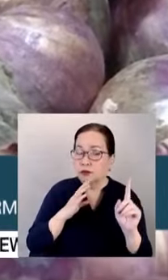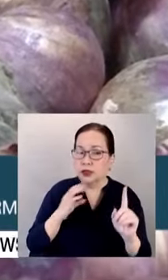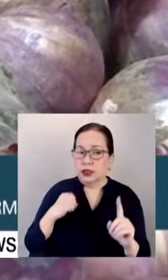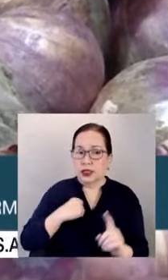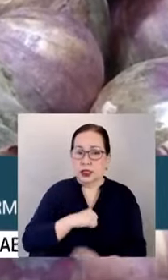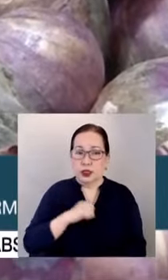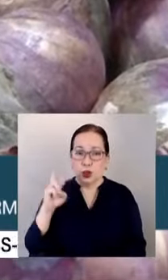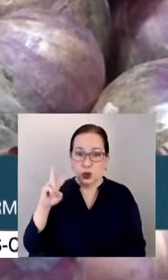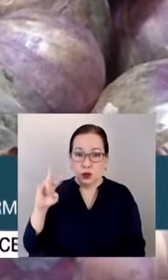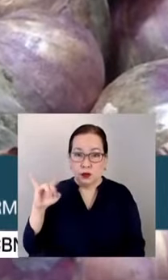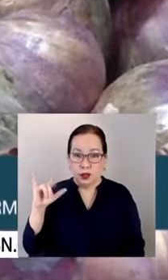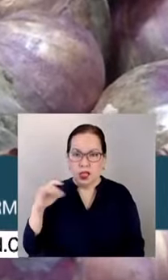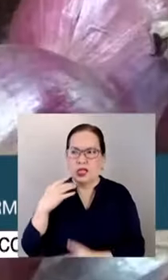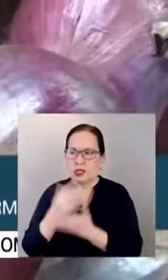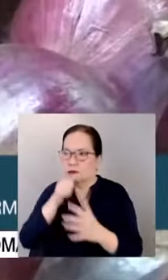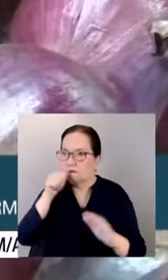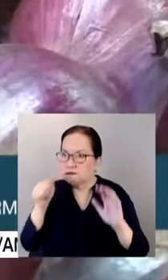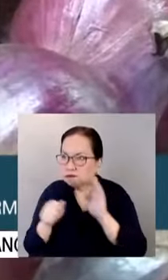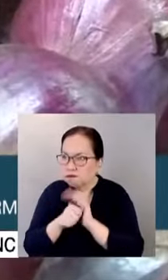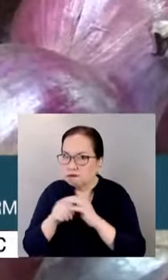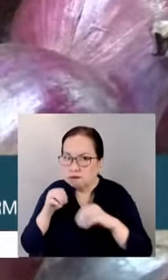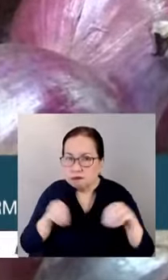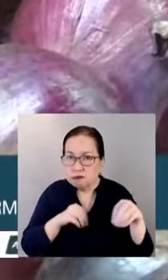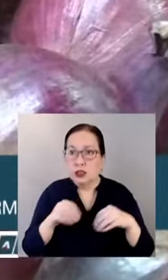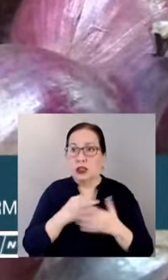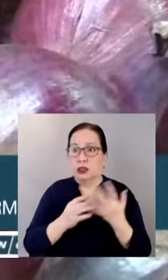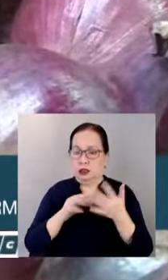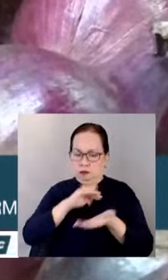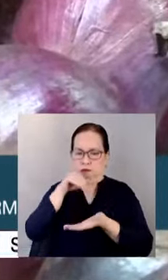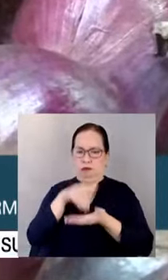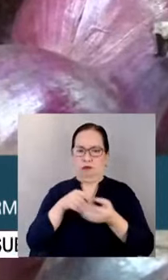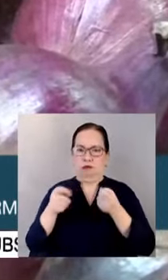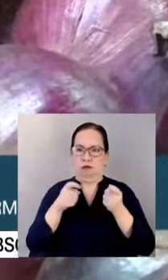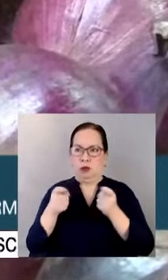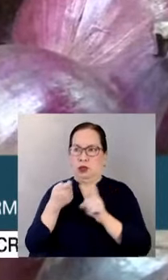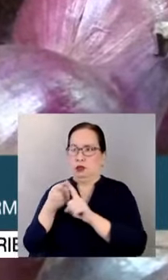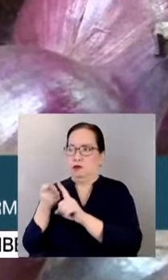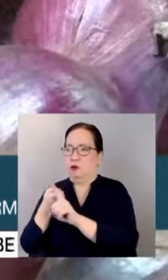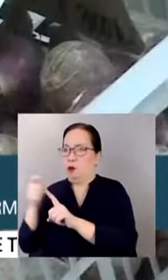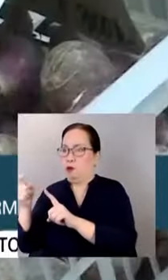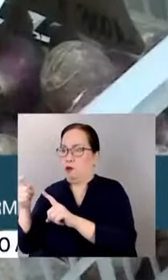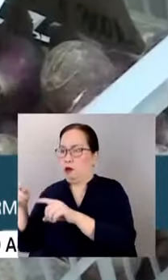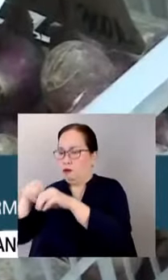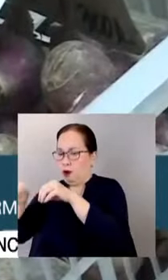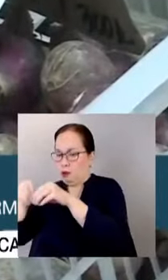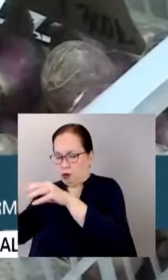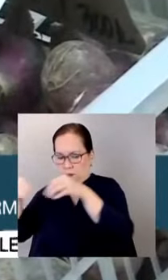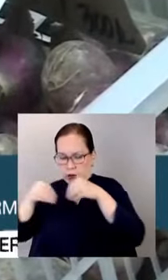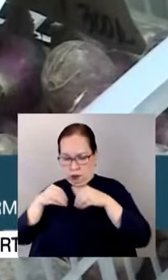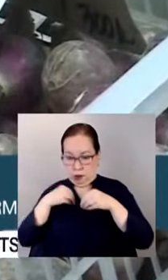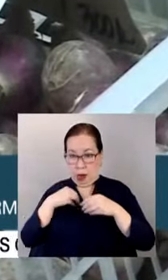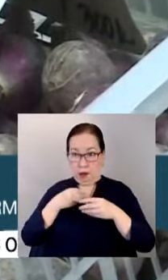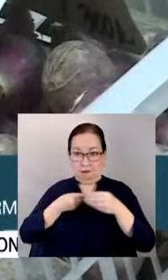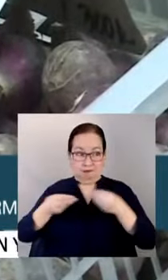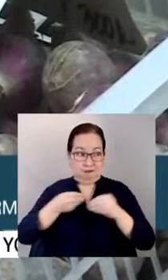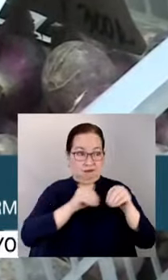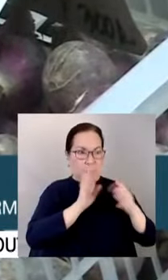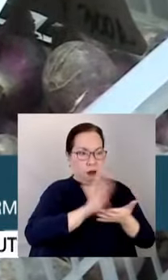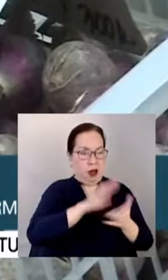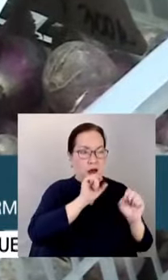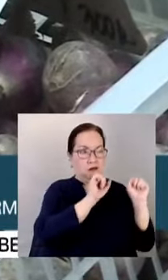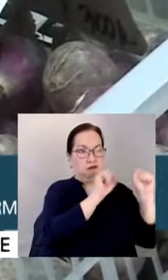tapos trader na may control mga supplies galing sa farmer, tapos sila din yung importer, tapos nakokontrol